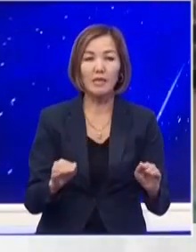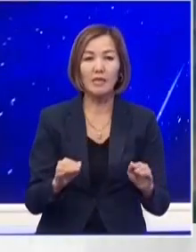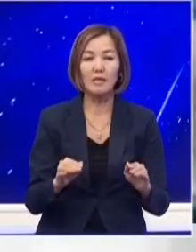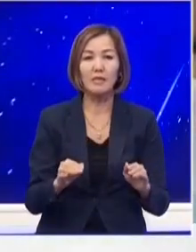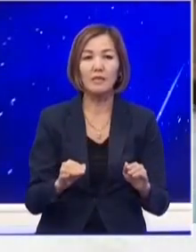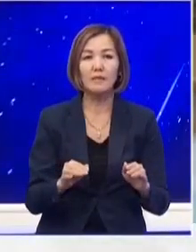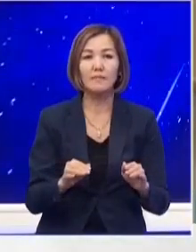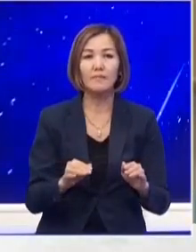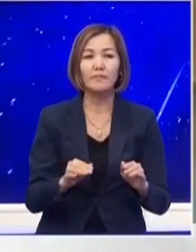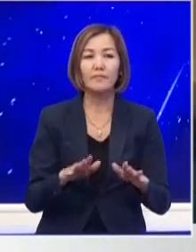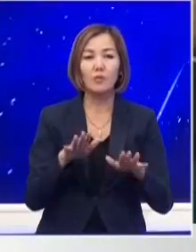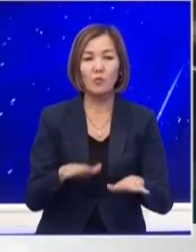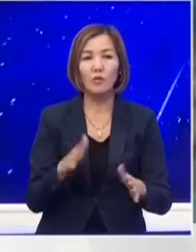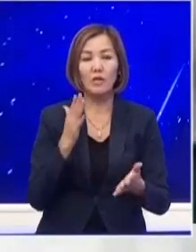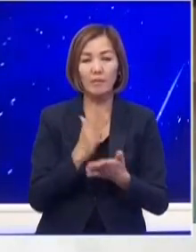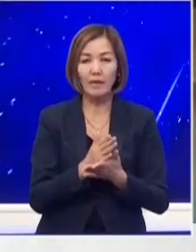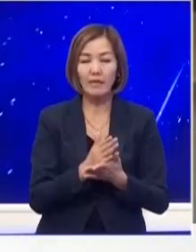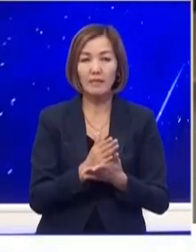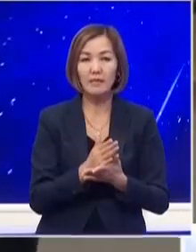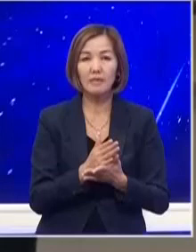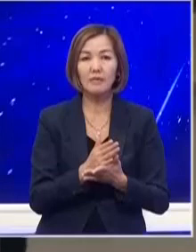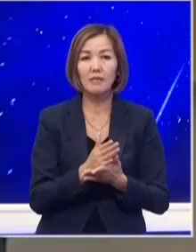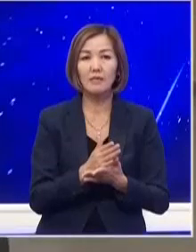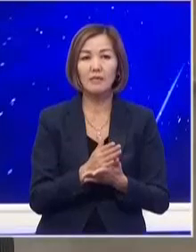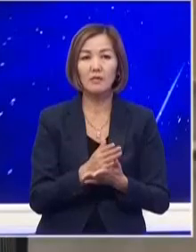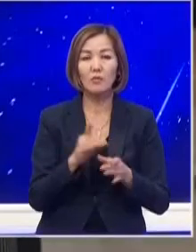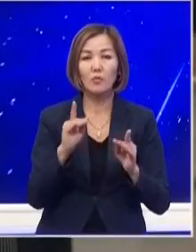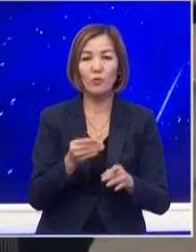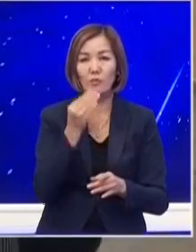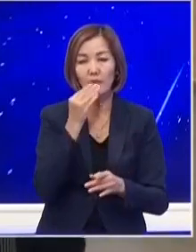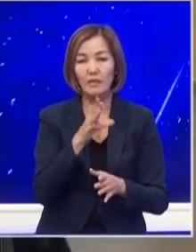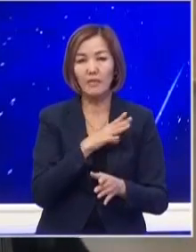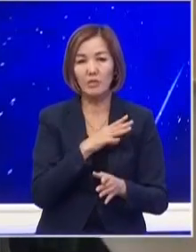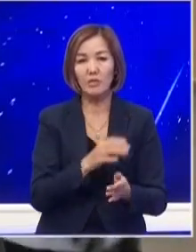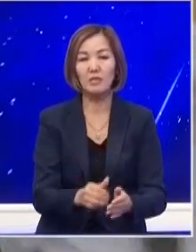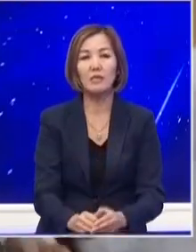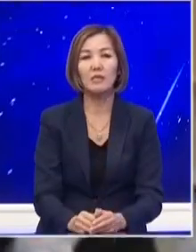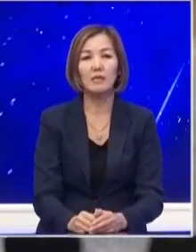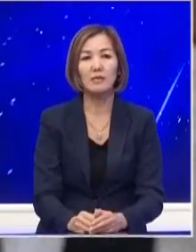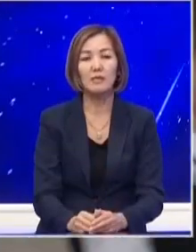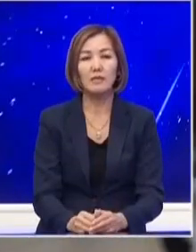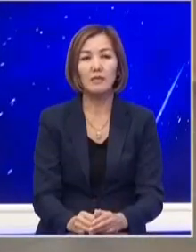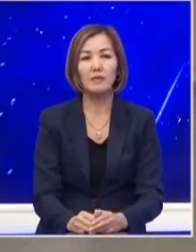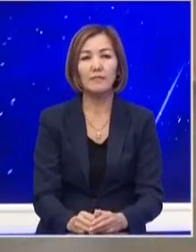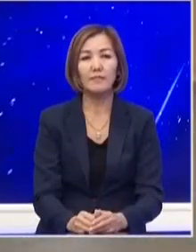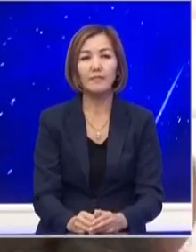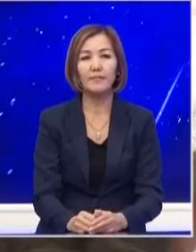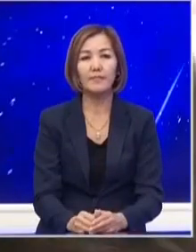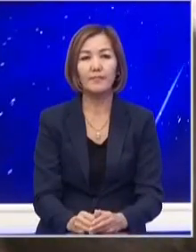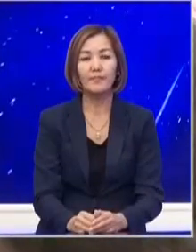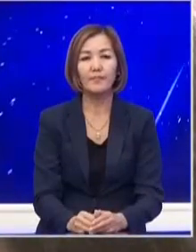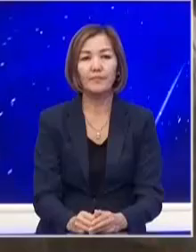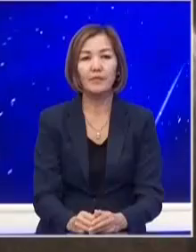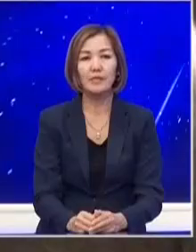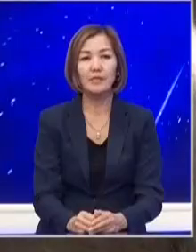мында өздерінің орындары жазылып тұрады. Сол орынға келіп, өздері отырып, тамақтарын ішіп, қайтадан сыныптарына барады. Және